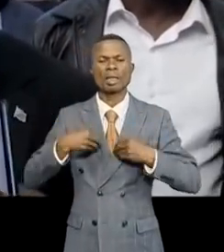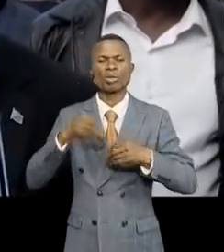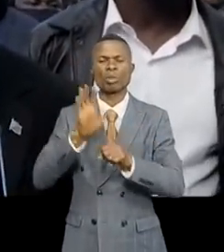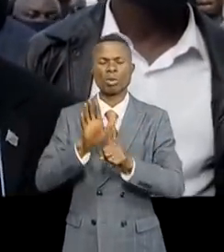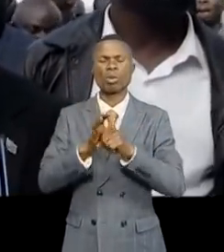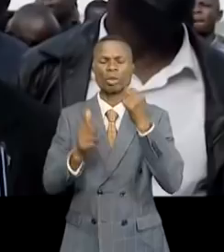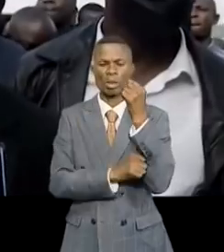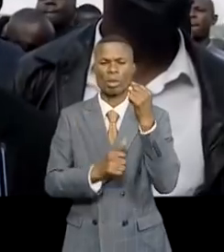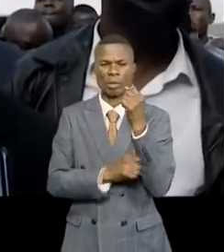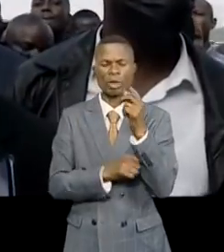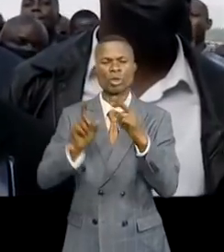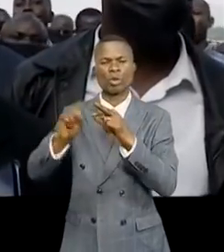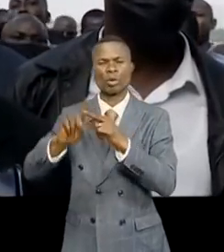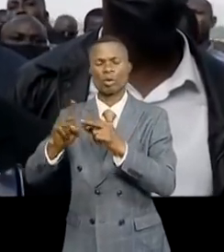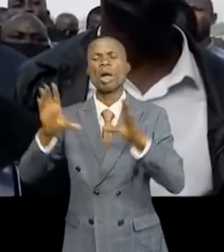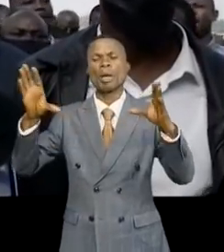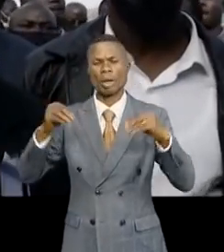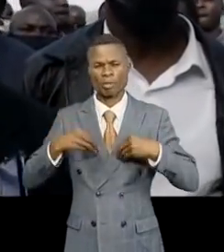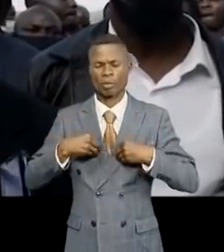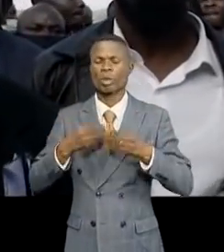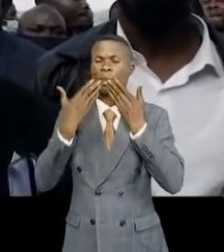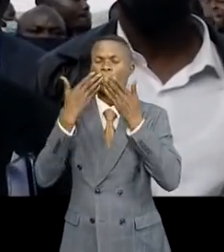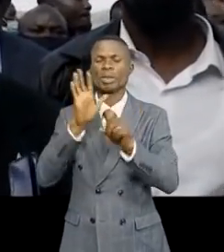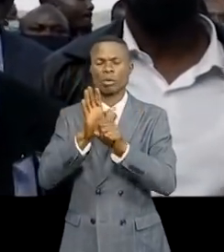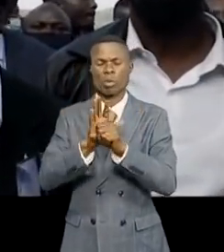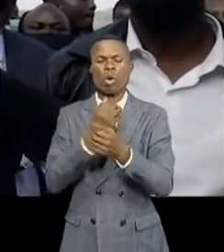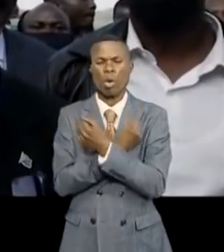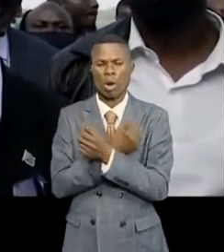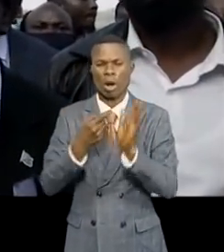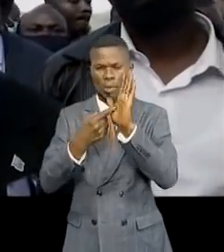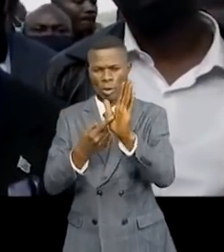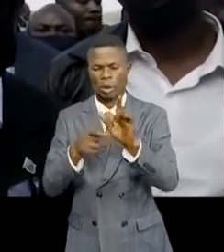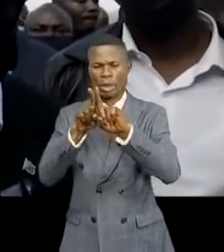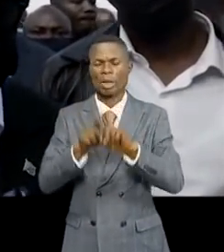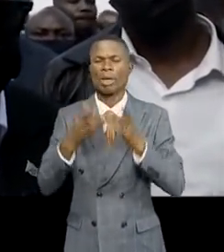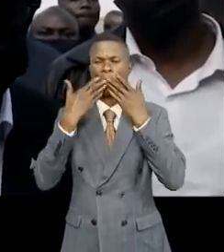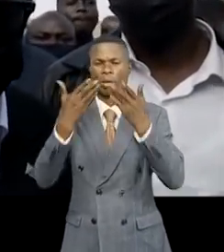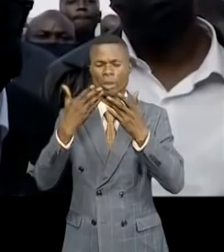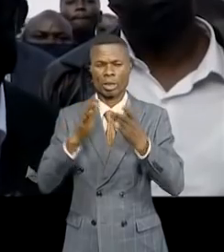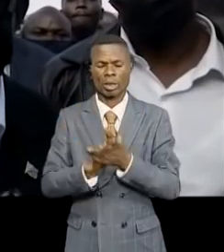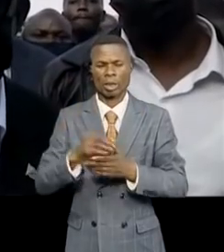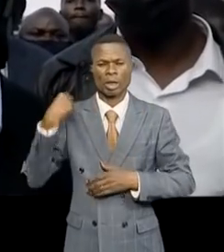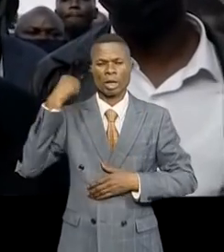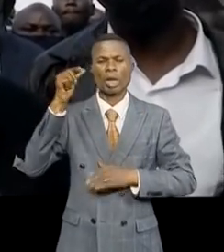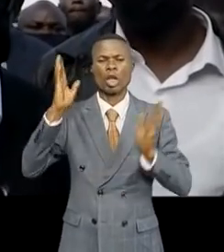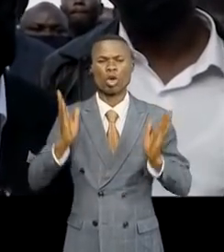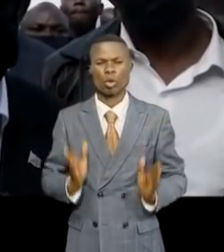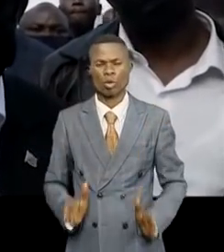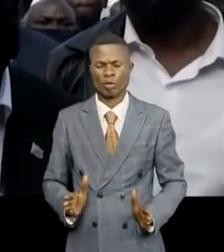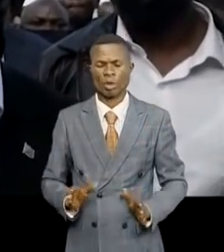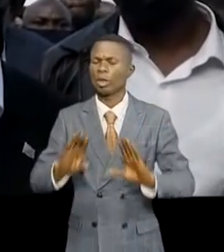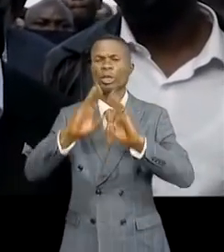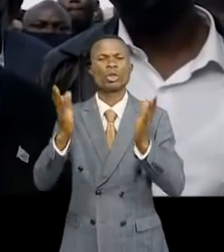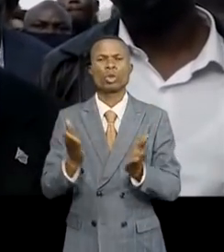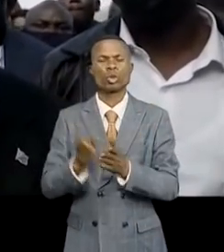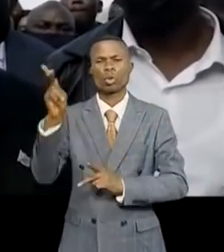de ces déplacés. Nous la remercions pour ça, pour son hospitalité. Nous remercions Monsieur le gouverneur et toute